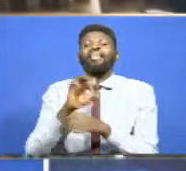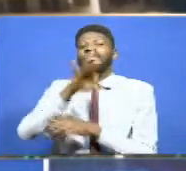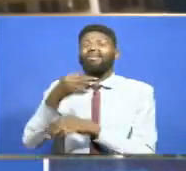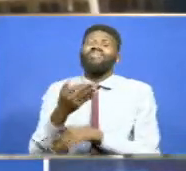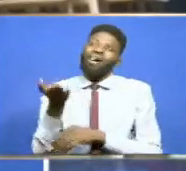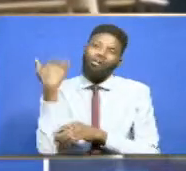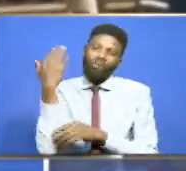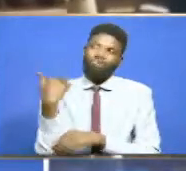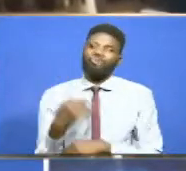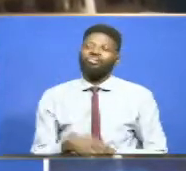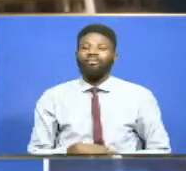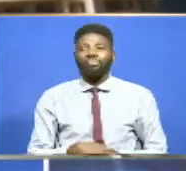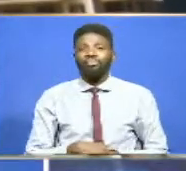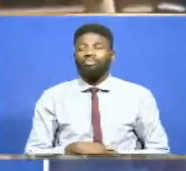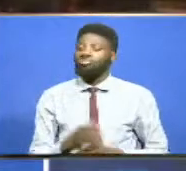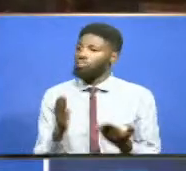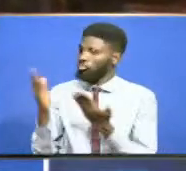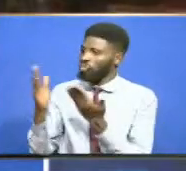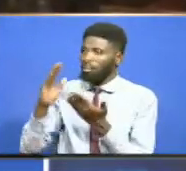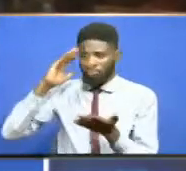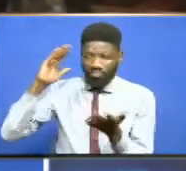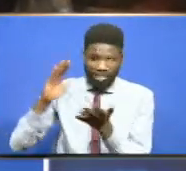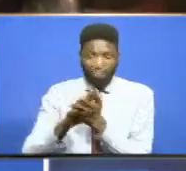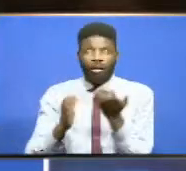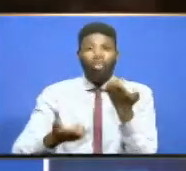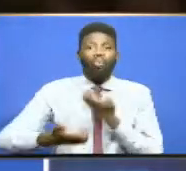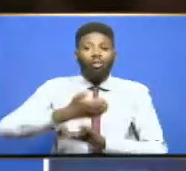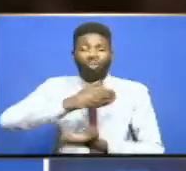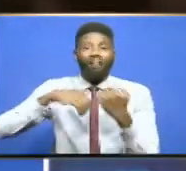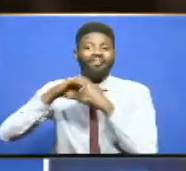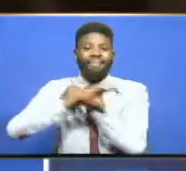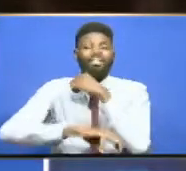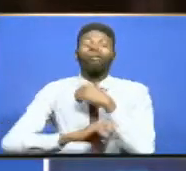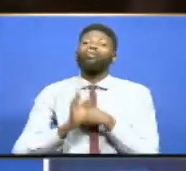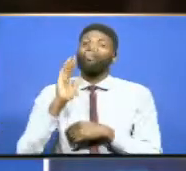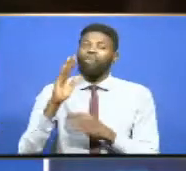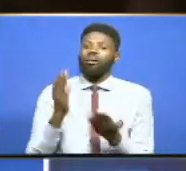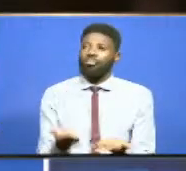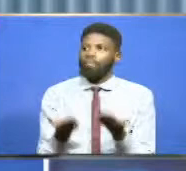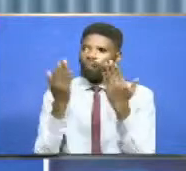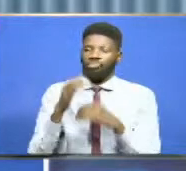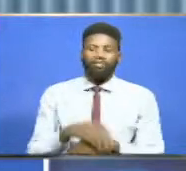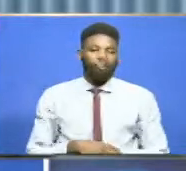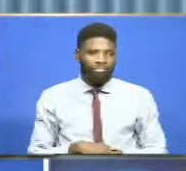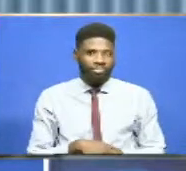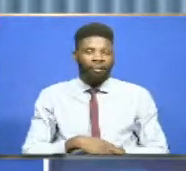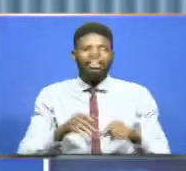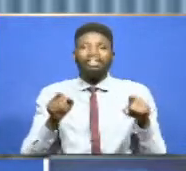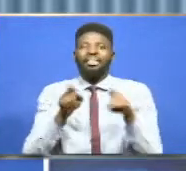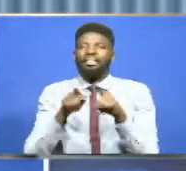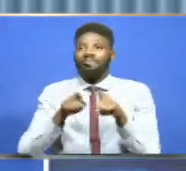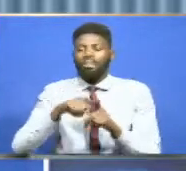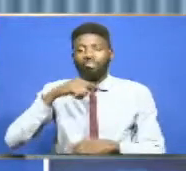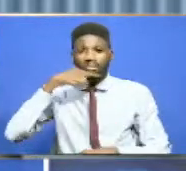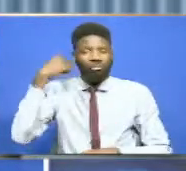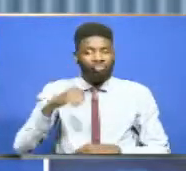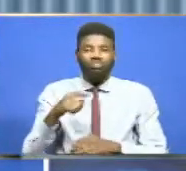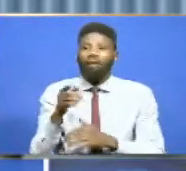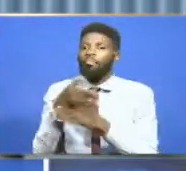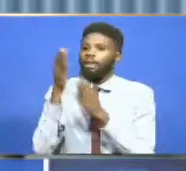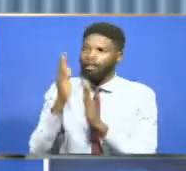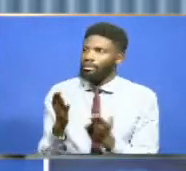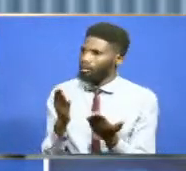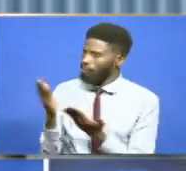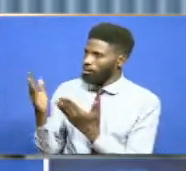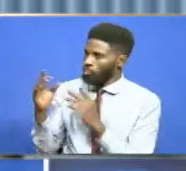kwamba maonyesho hayo mapya yatafufua uchumi wa nchi hiyo. Hatimaye balozi wa Urusi nchini Uingereza amesema kwamba mwanaharakati wa upinzani